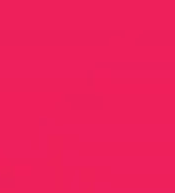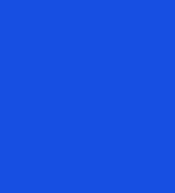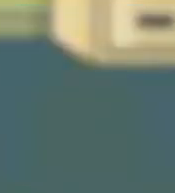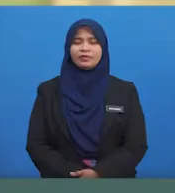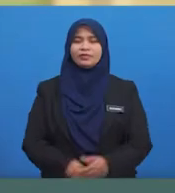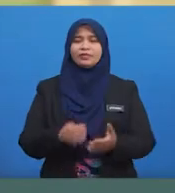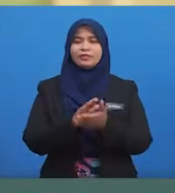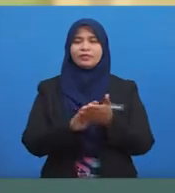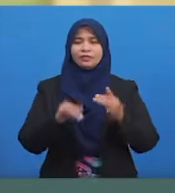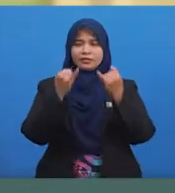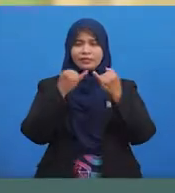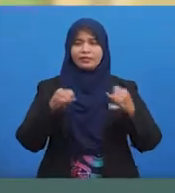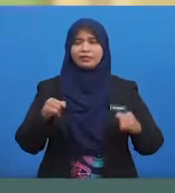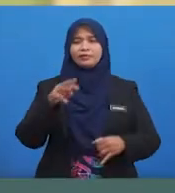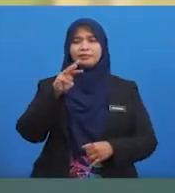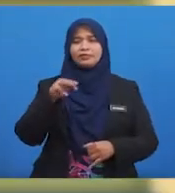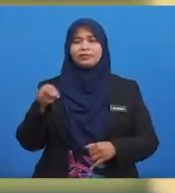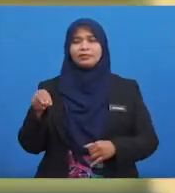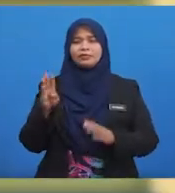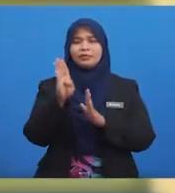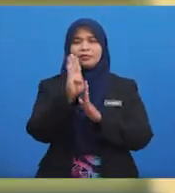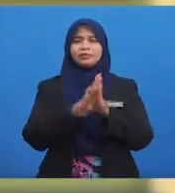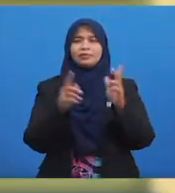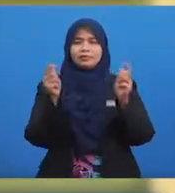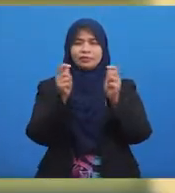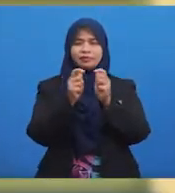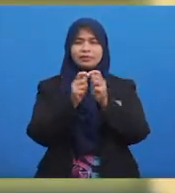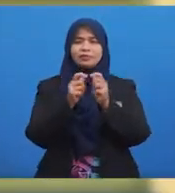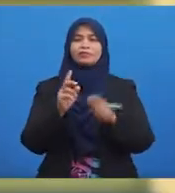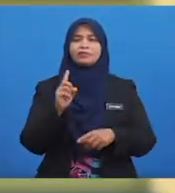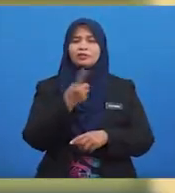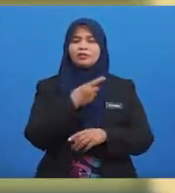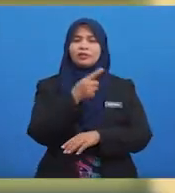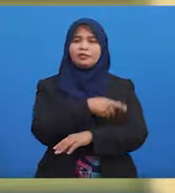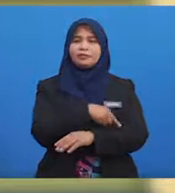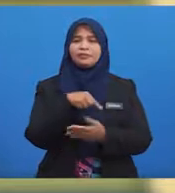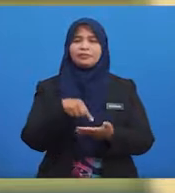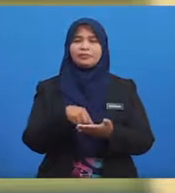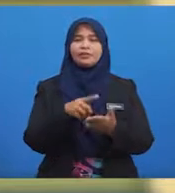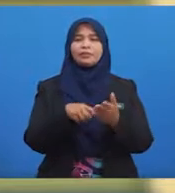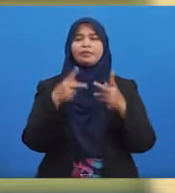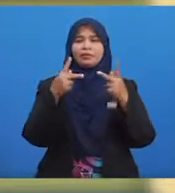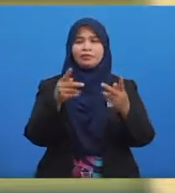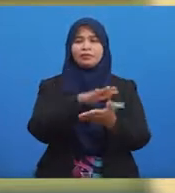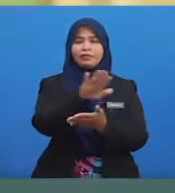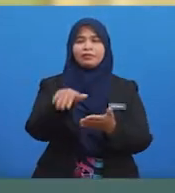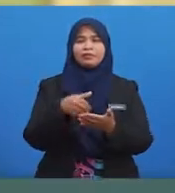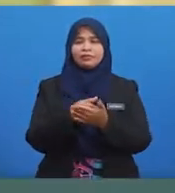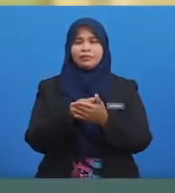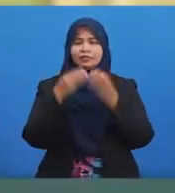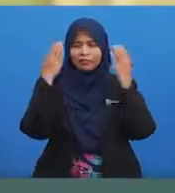kok selamat sejahtera murid-murid bertemu kembali kita pada hari ini apa kabar semua